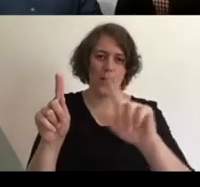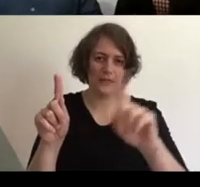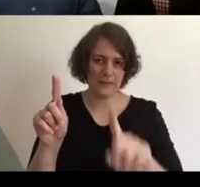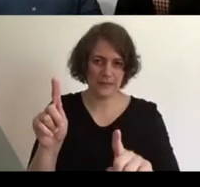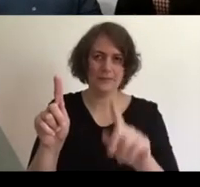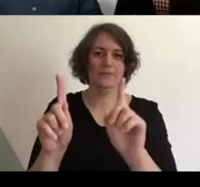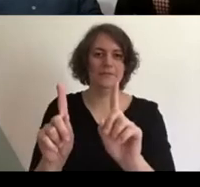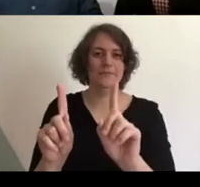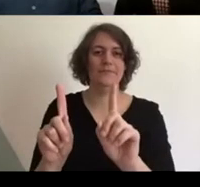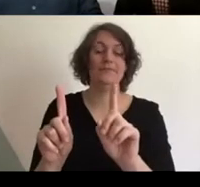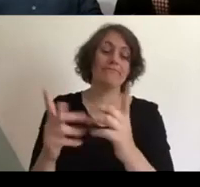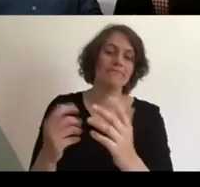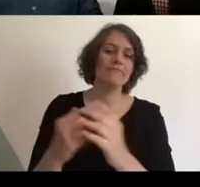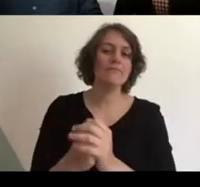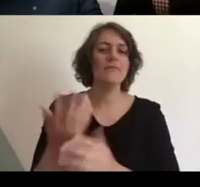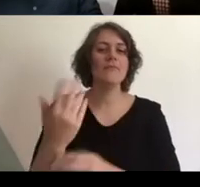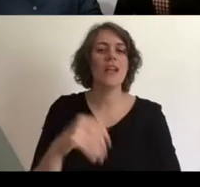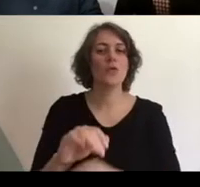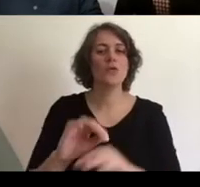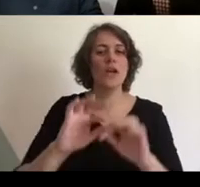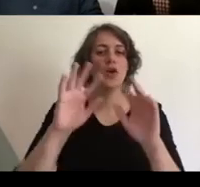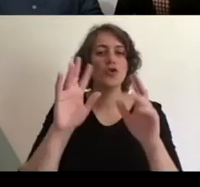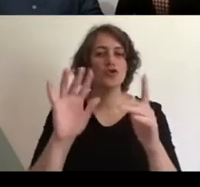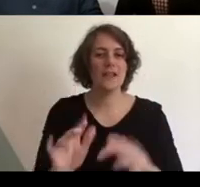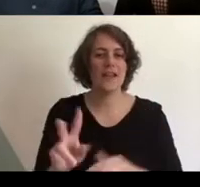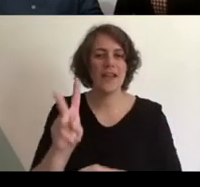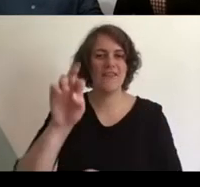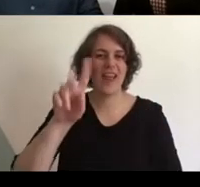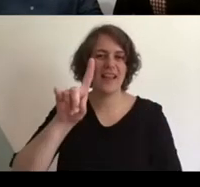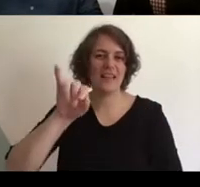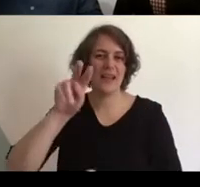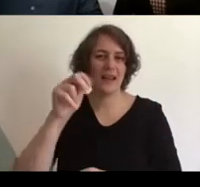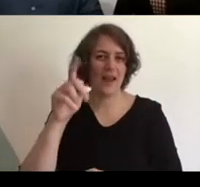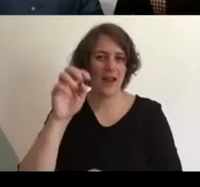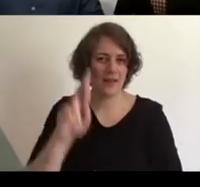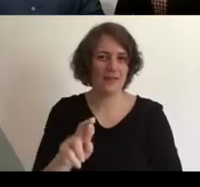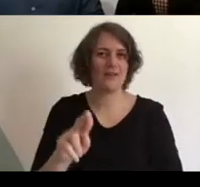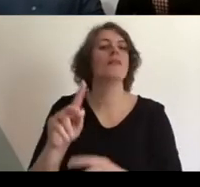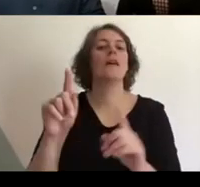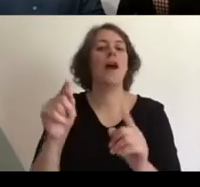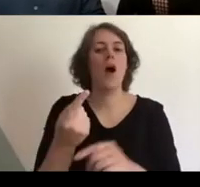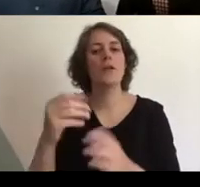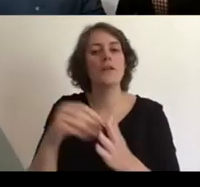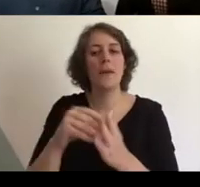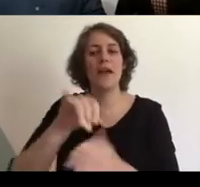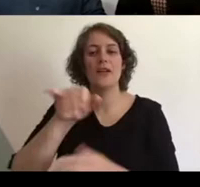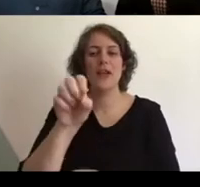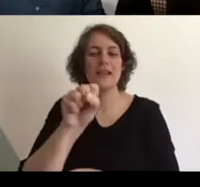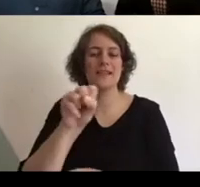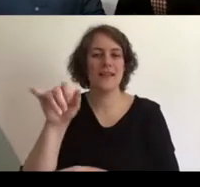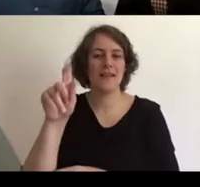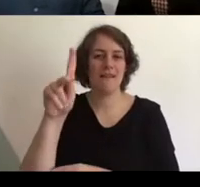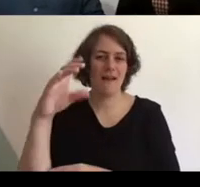idyllischen Lüneburger Heide, wie du immer so schön sagst, Jessica Bleifuß. Hallo, ich freue mich.